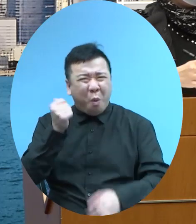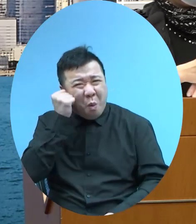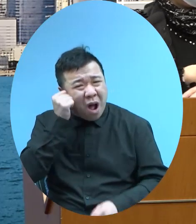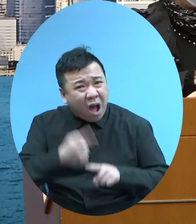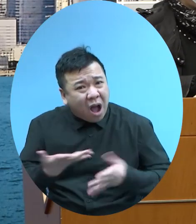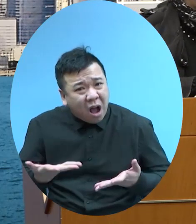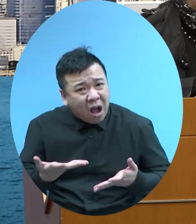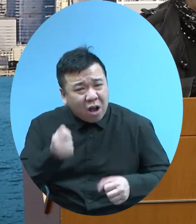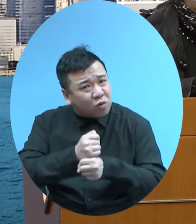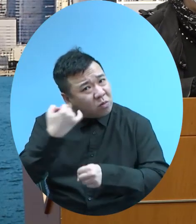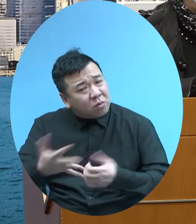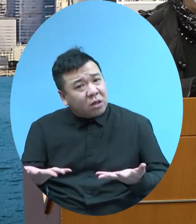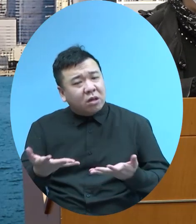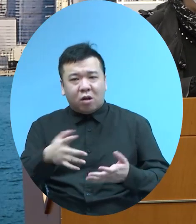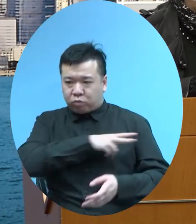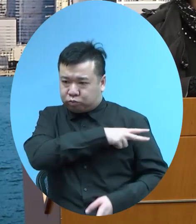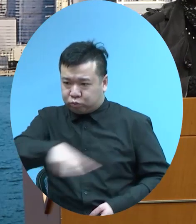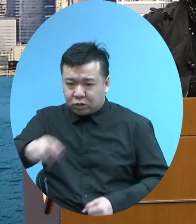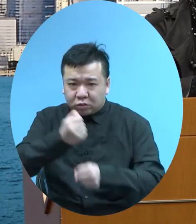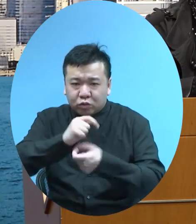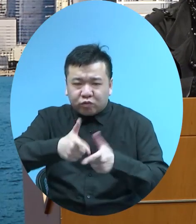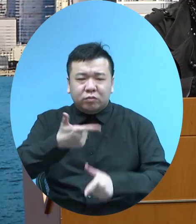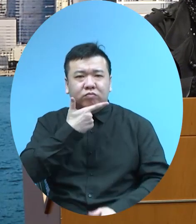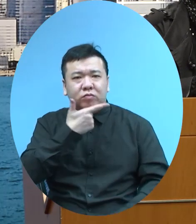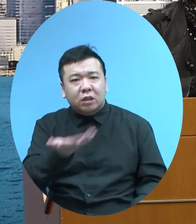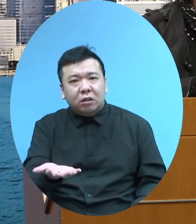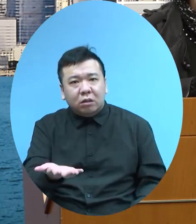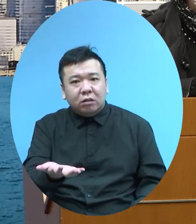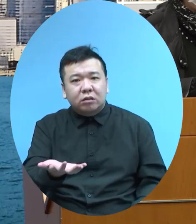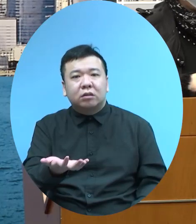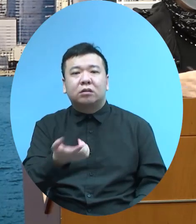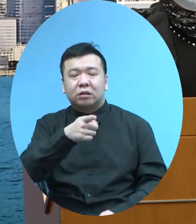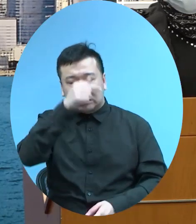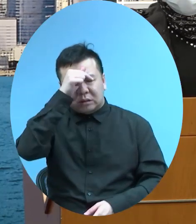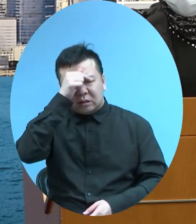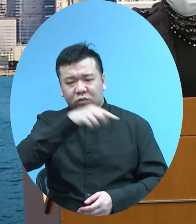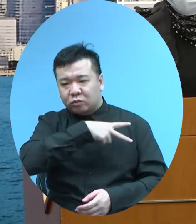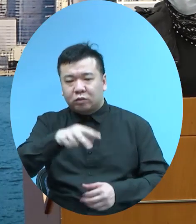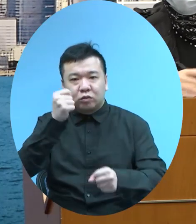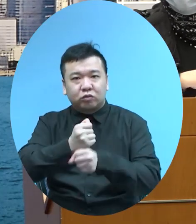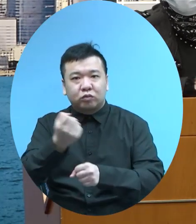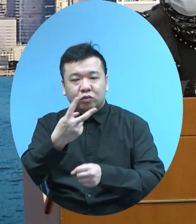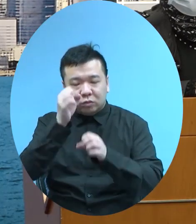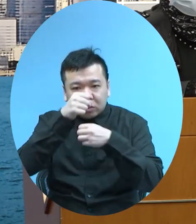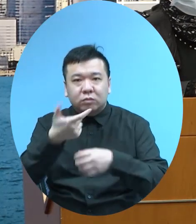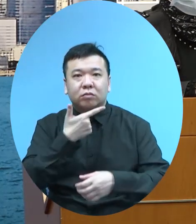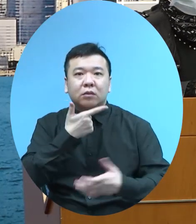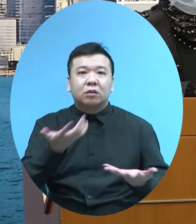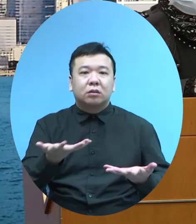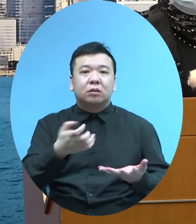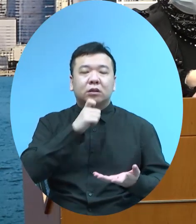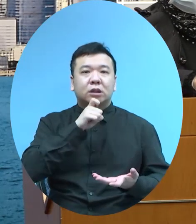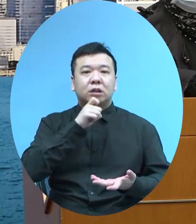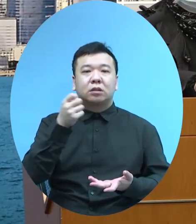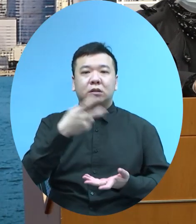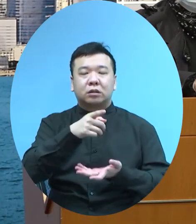真係做唔到咧？點解唔統一翻嗰個做法，俾啲醫生去一齊咁樣去再檢一次咧？特別係有一啲